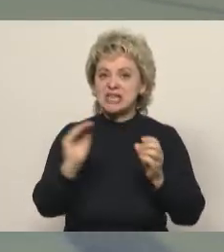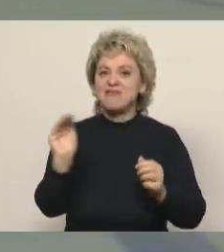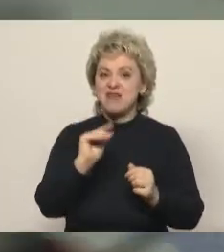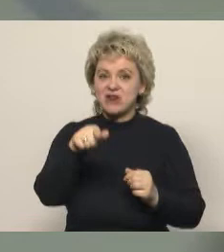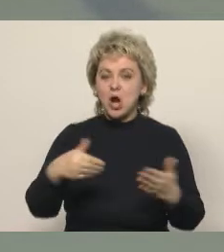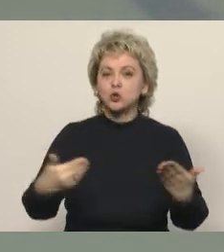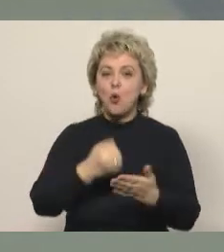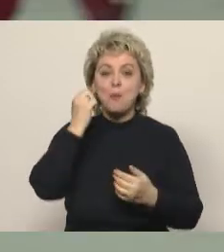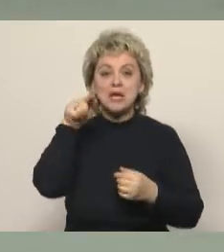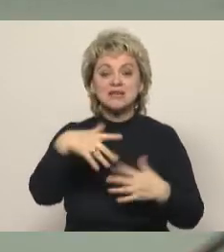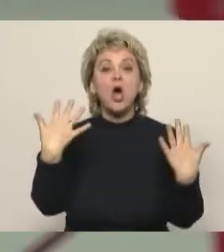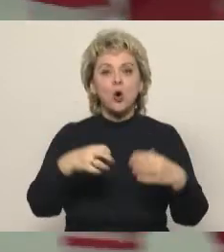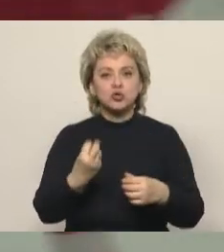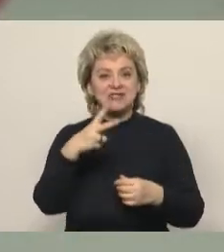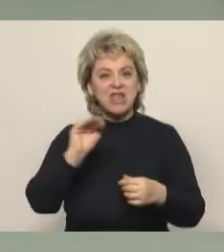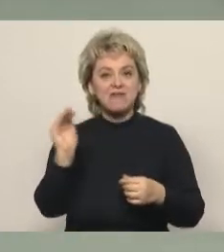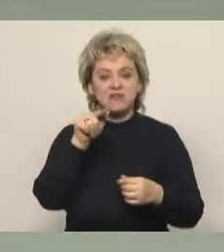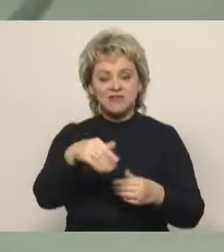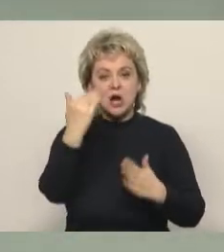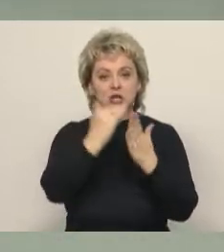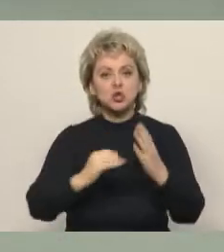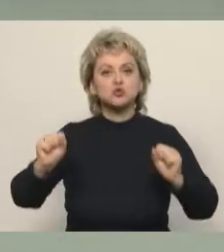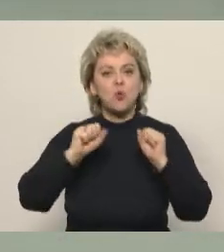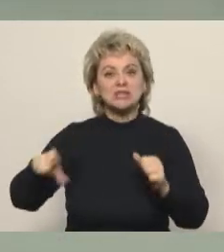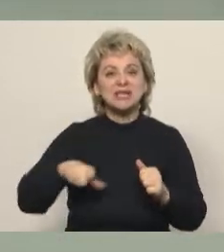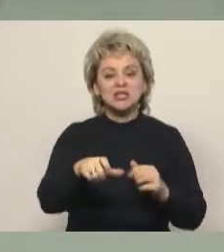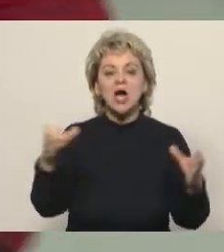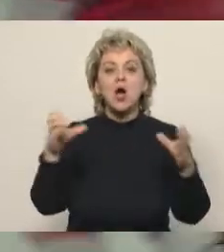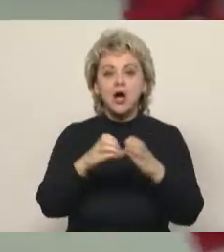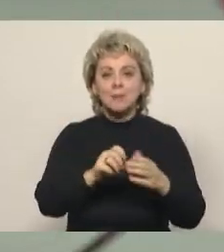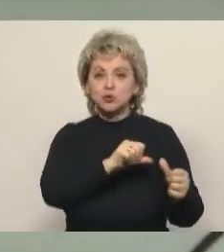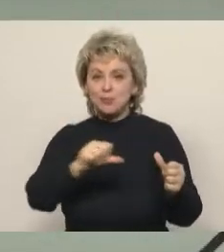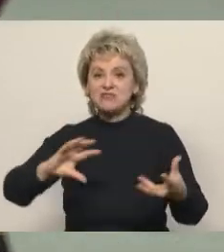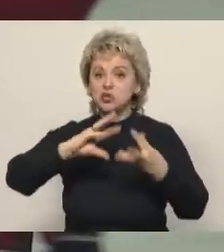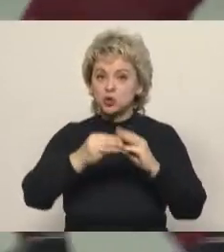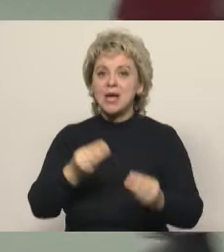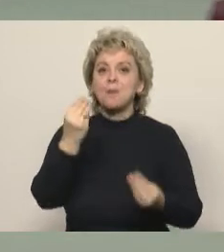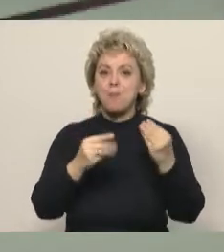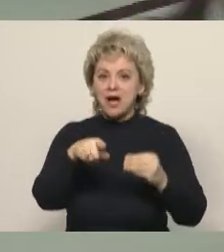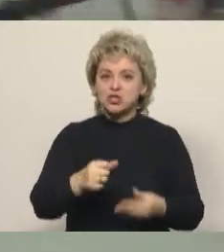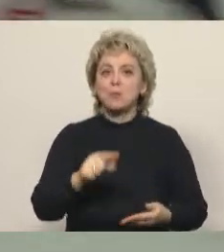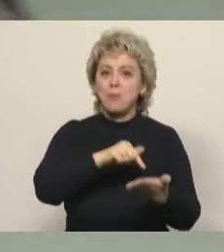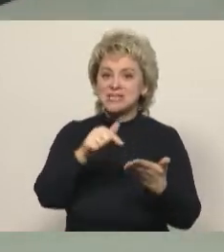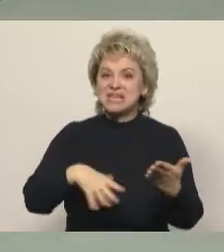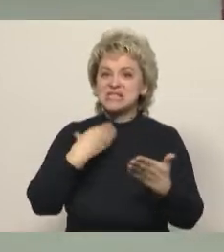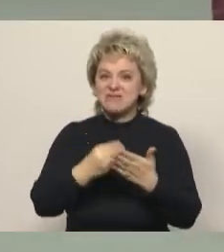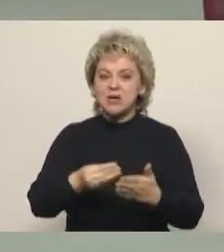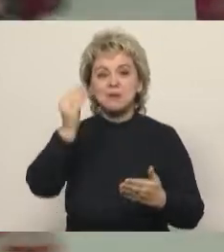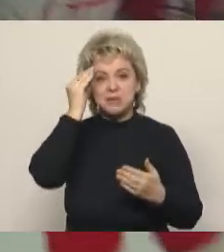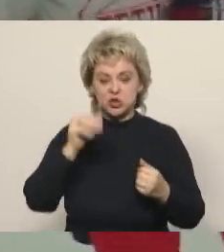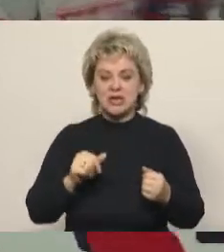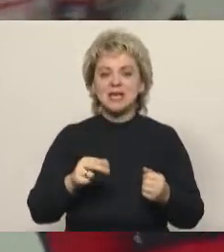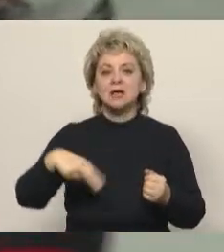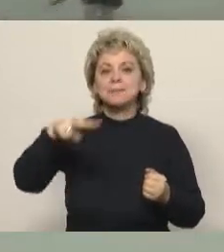февраля в Новомосковске. А уже 12 февраля в программе «Спорт на Дону» команда подведет итоги матчей и поделится своими